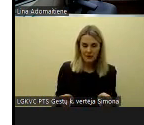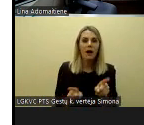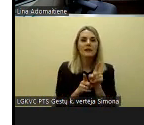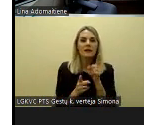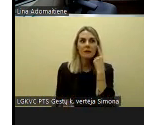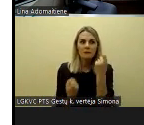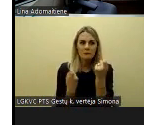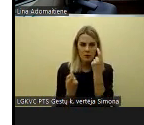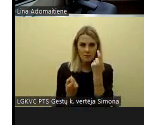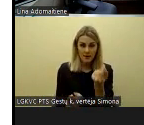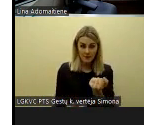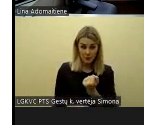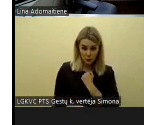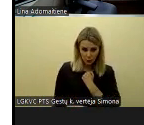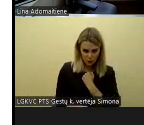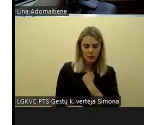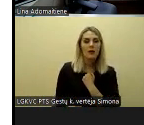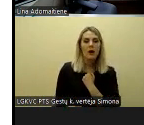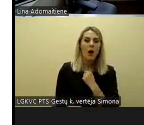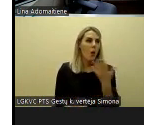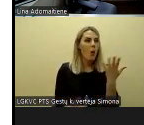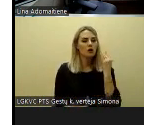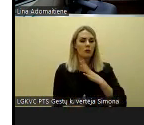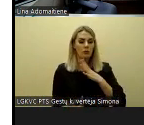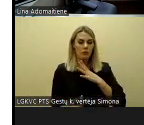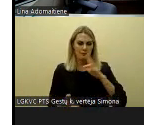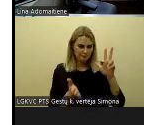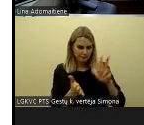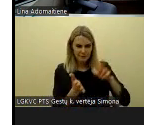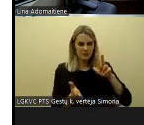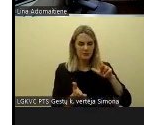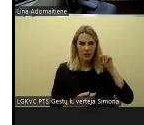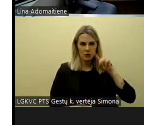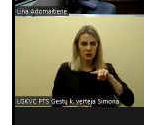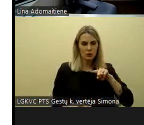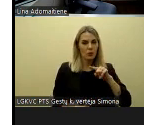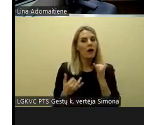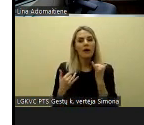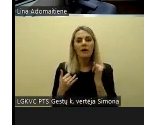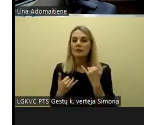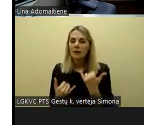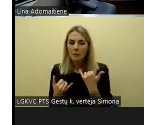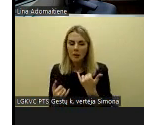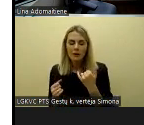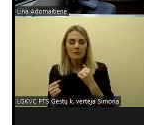buvo nustatyta ir žinoma. Ir kad ateityje būtų jau taikomas